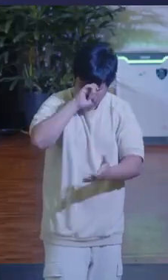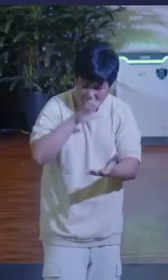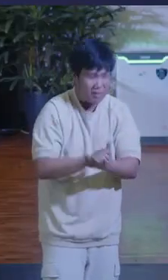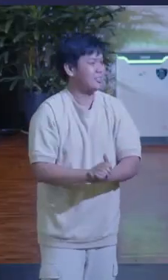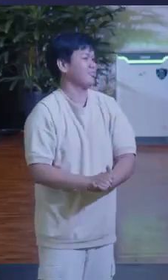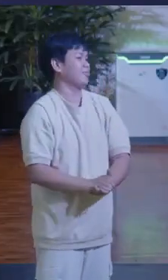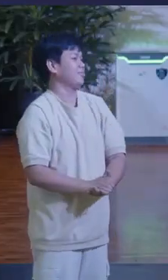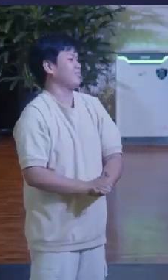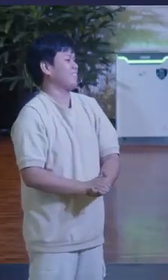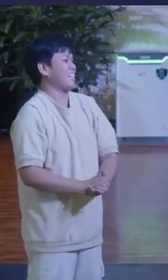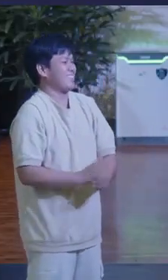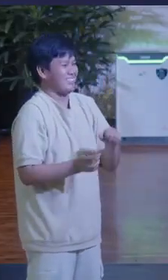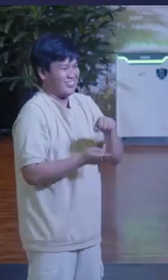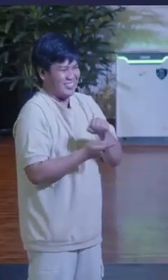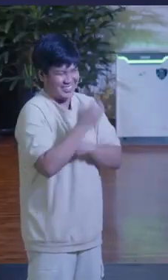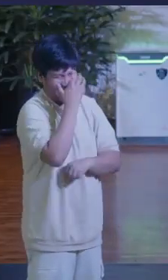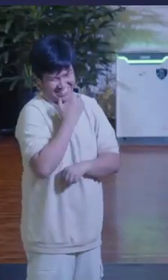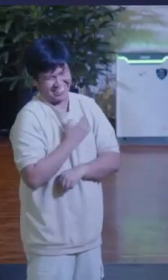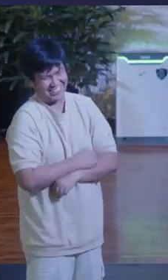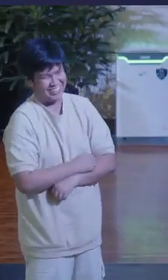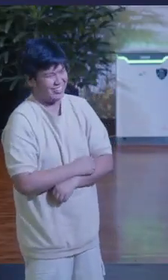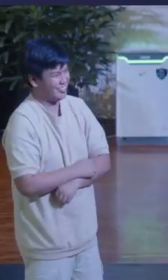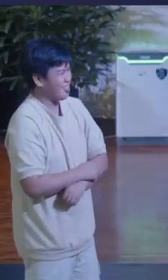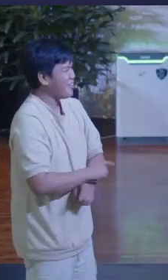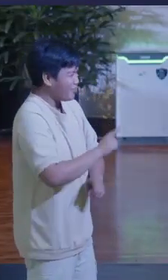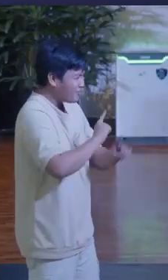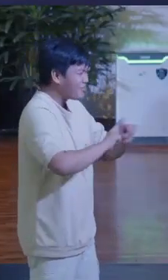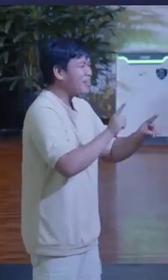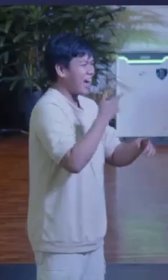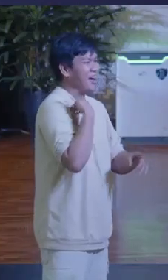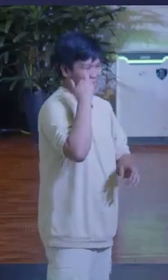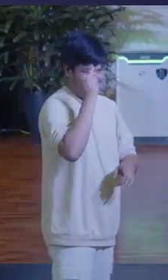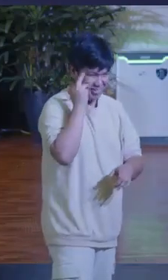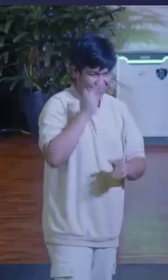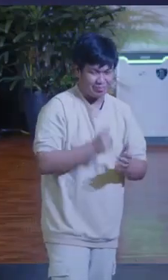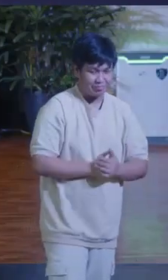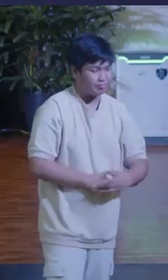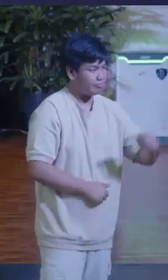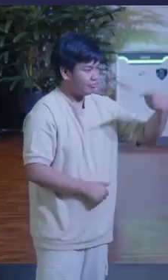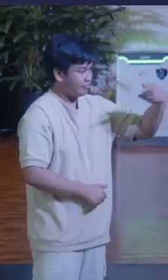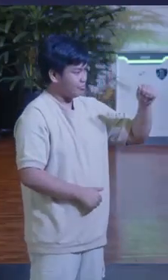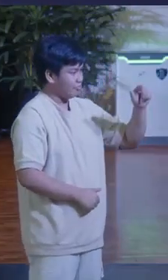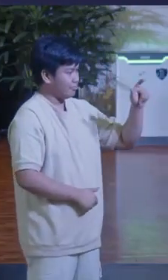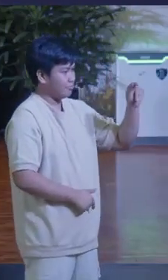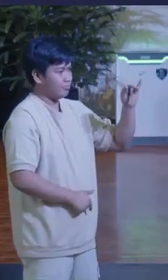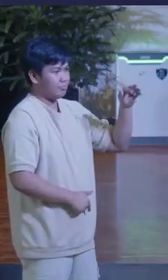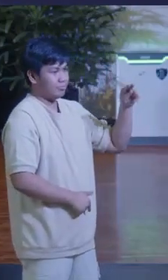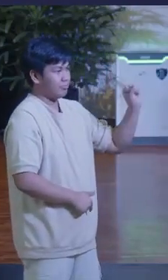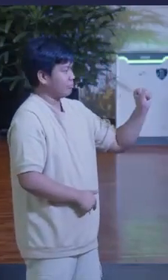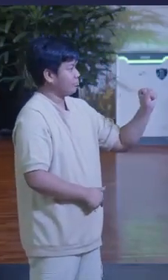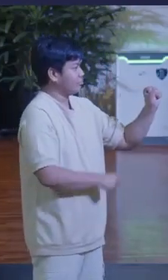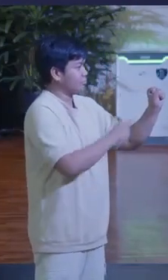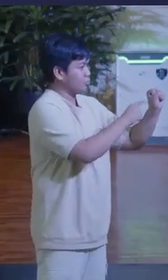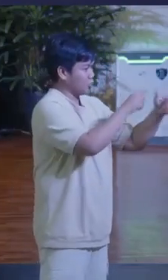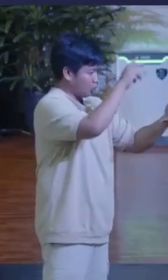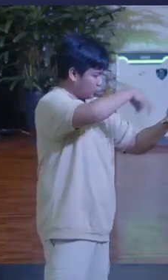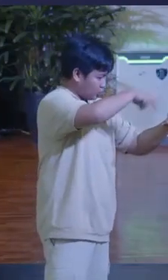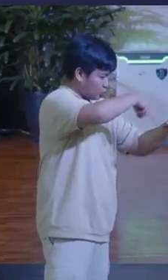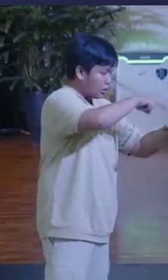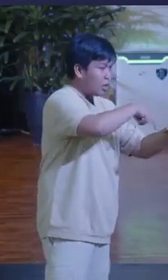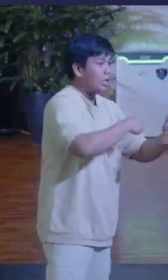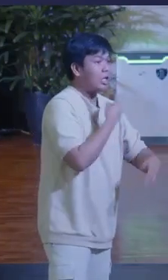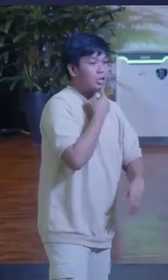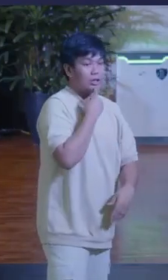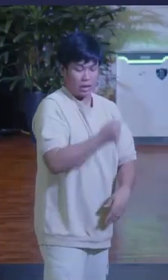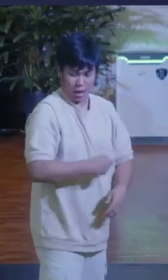na ang balangkas ng aklat ng Galatians, yung first two chapters po ay kanyang defense